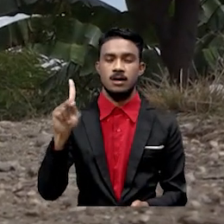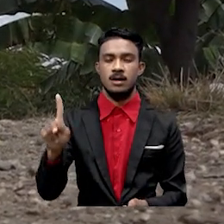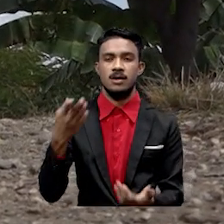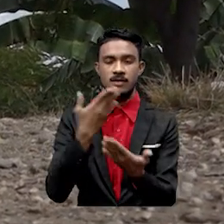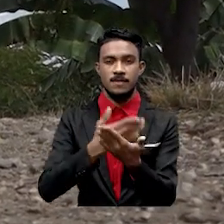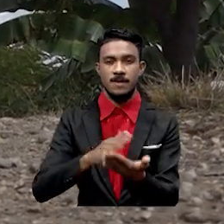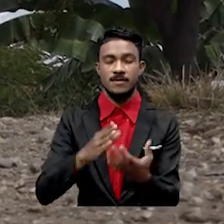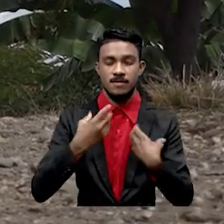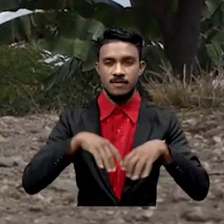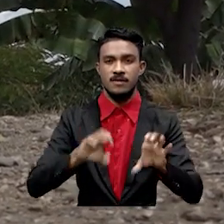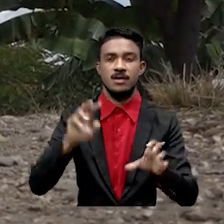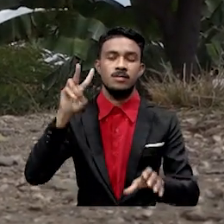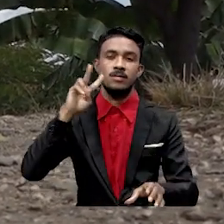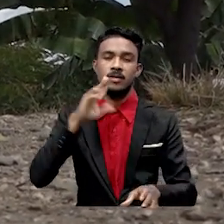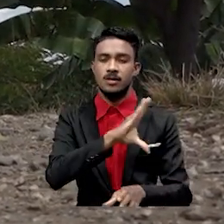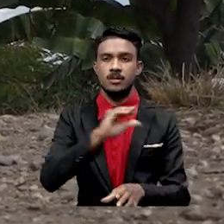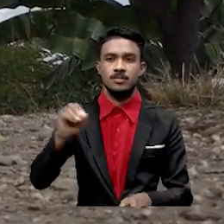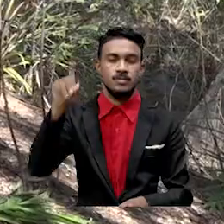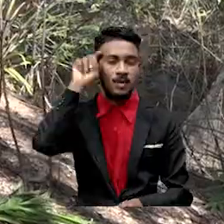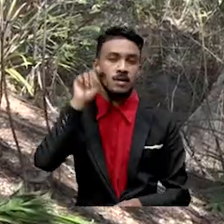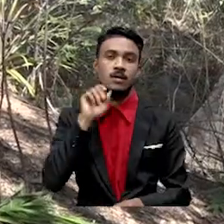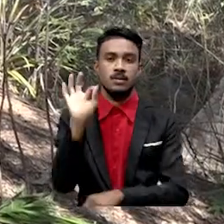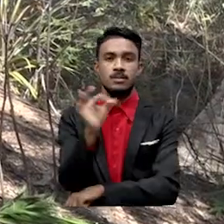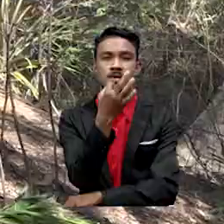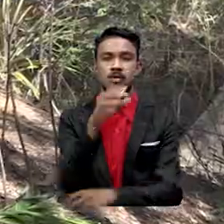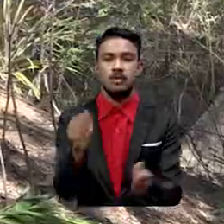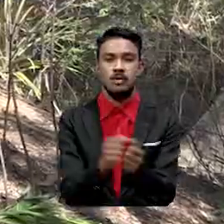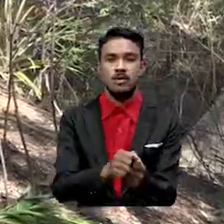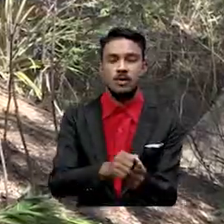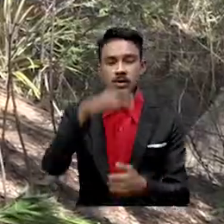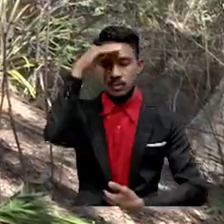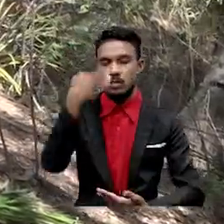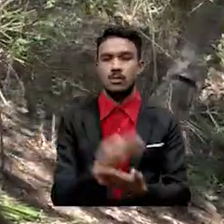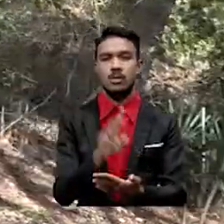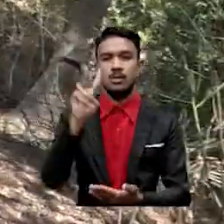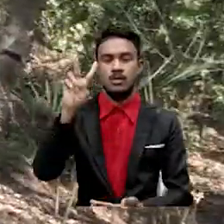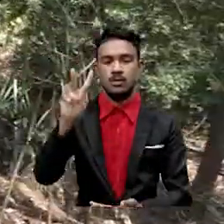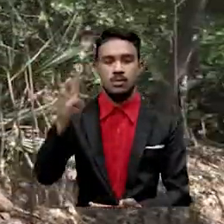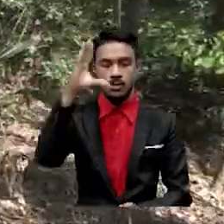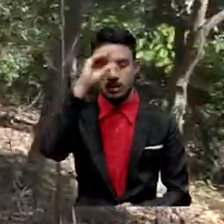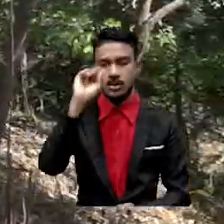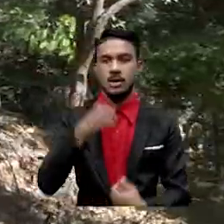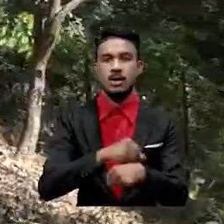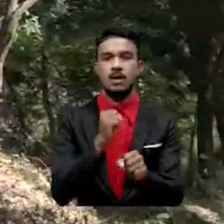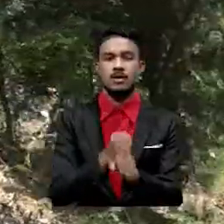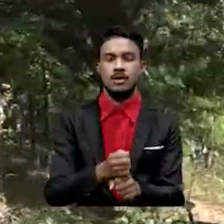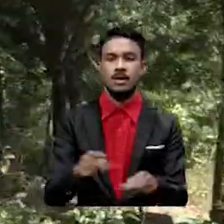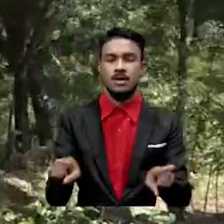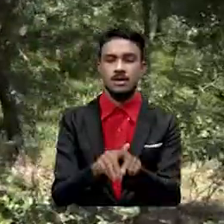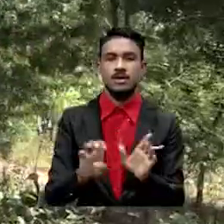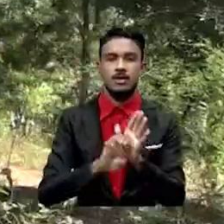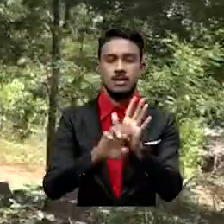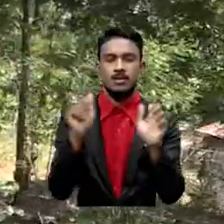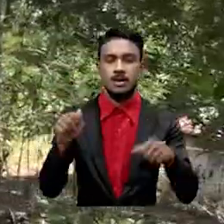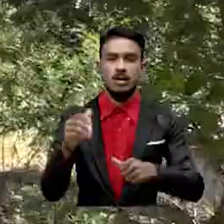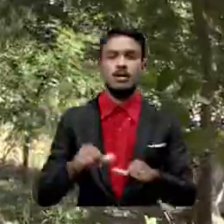tahan fore no aimarang nebe inan faluk ho ang mane nain ruane halao nudar dalang uniku nebe sira iha ho di sustenta